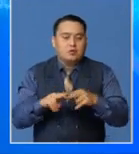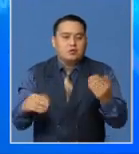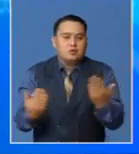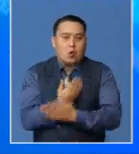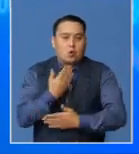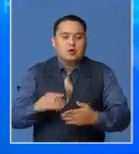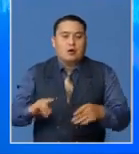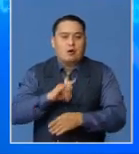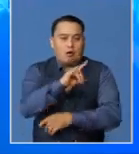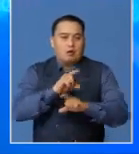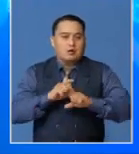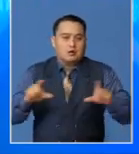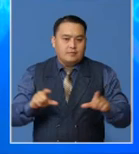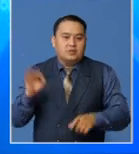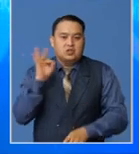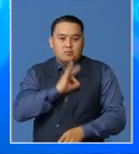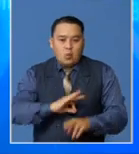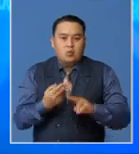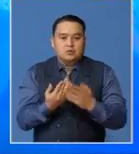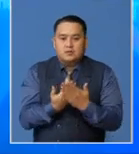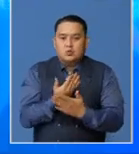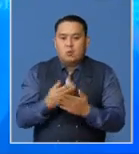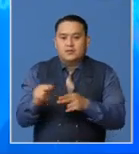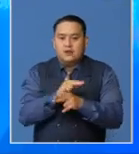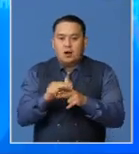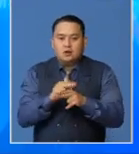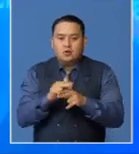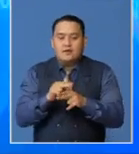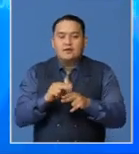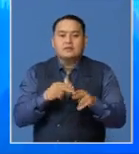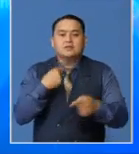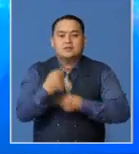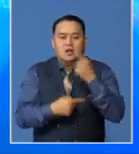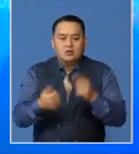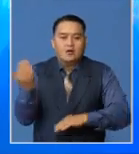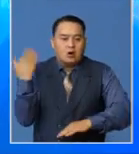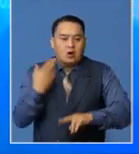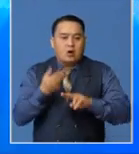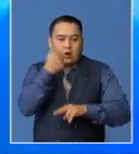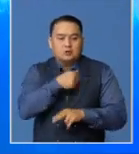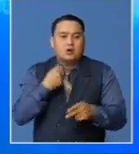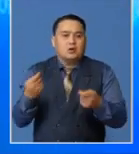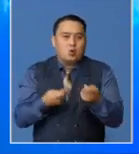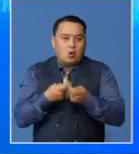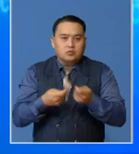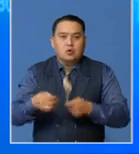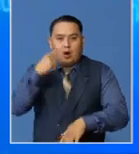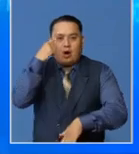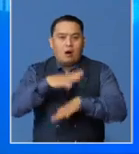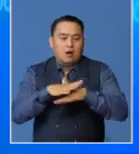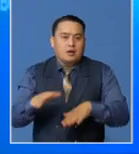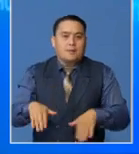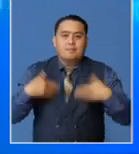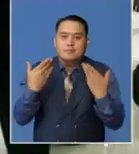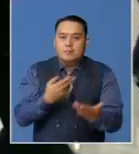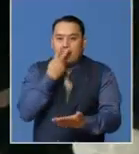курганского аэропорта введена в эксплуатацию после реконструкции в весной нынешнего года первый руководитель области аман дык баталов